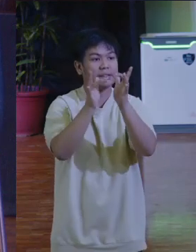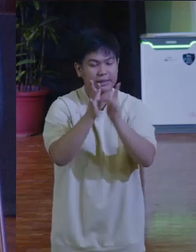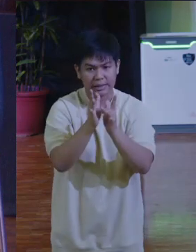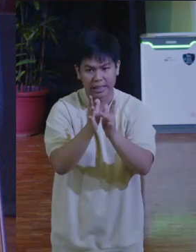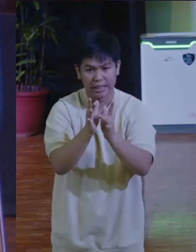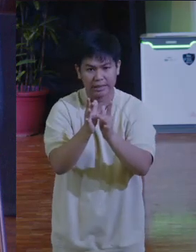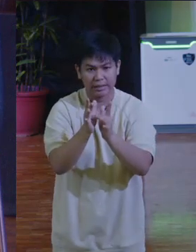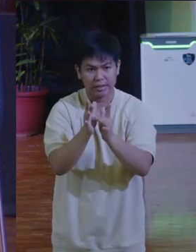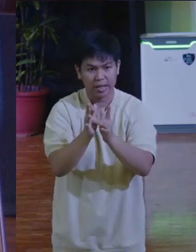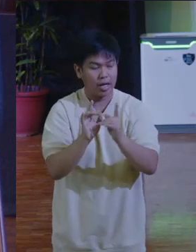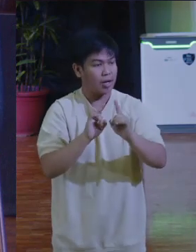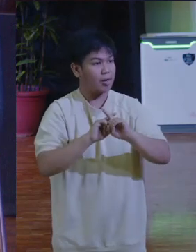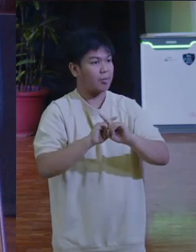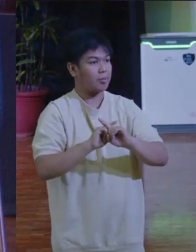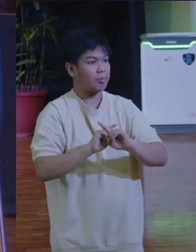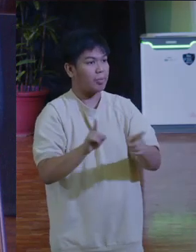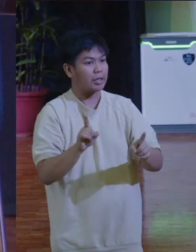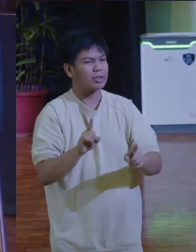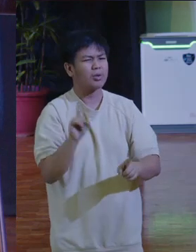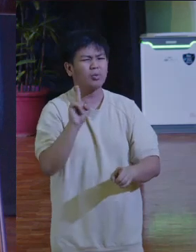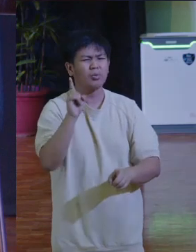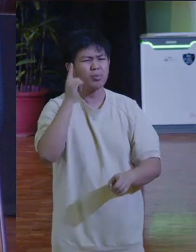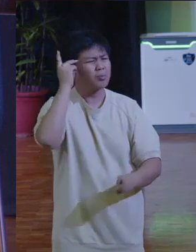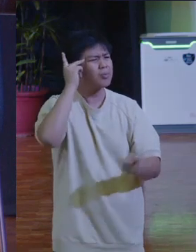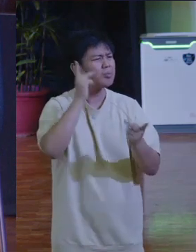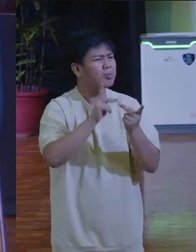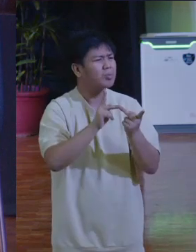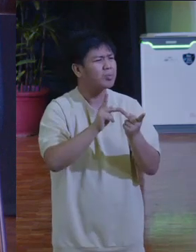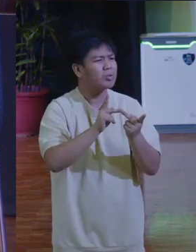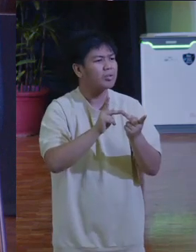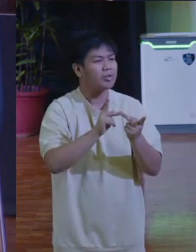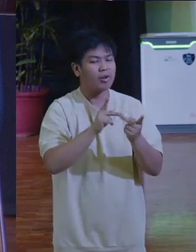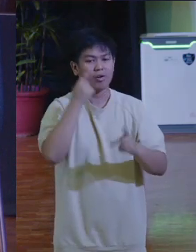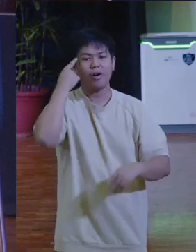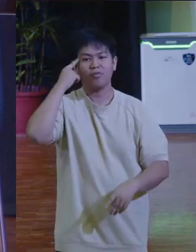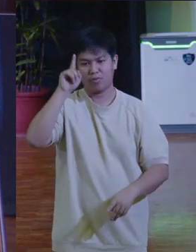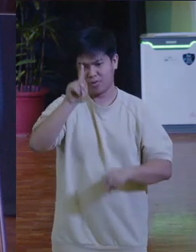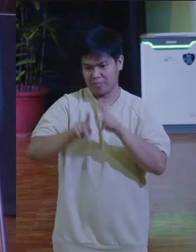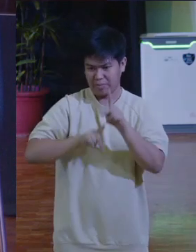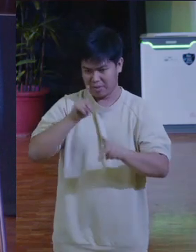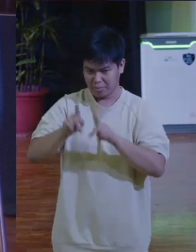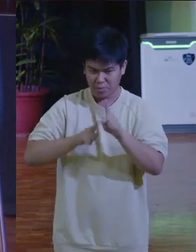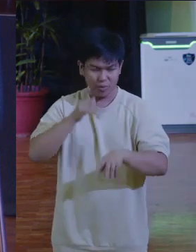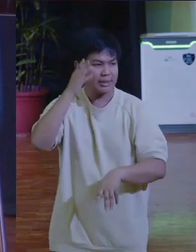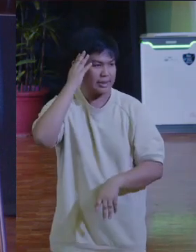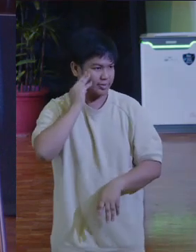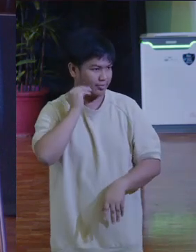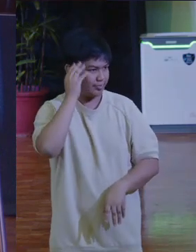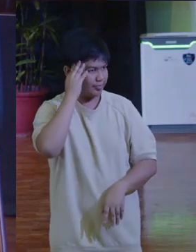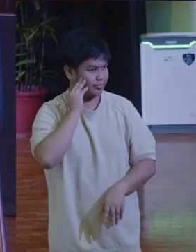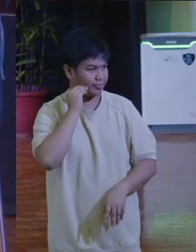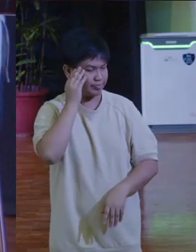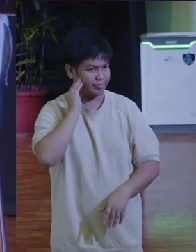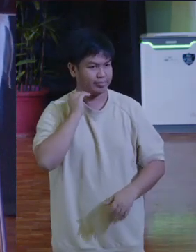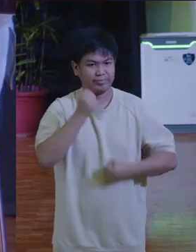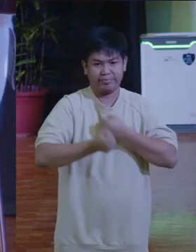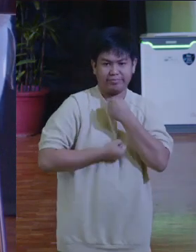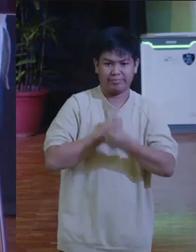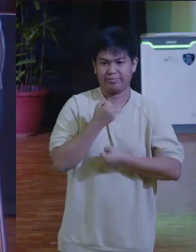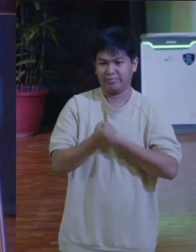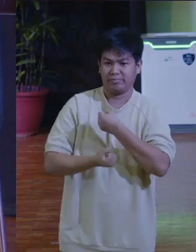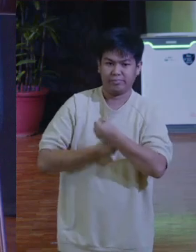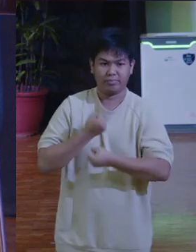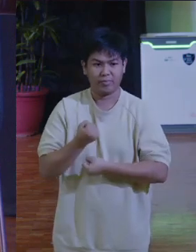para sa mga nahihirapan, for the afflicted. Kasi ang sabi sa verse 1, to bring good news